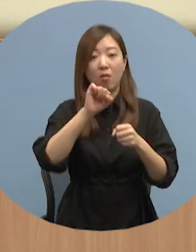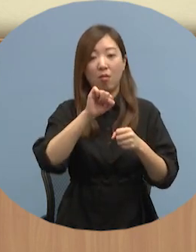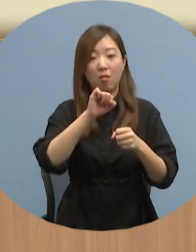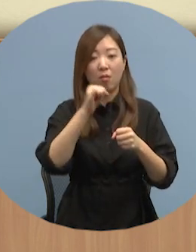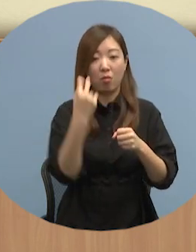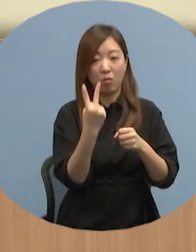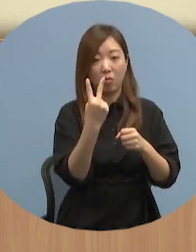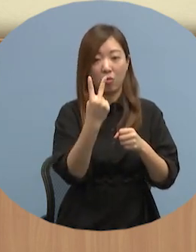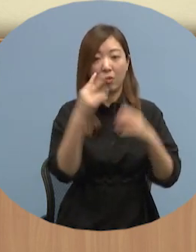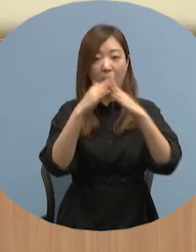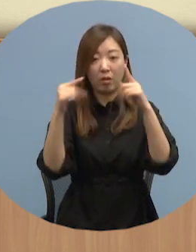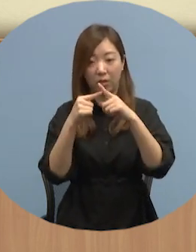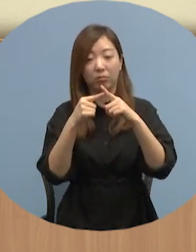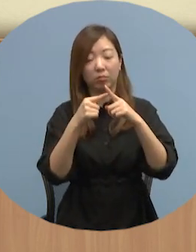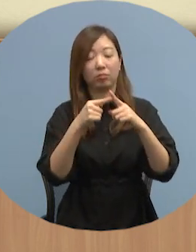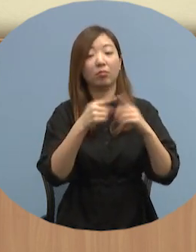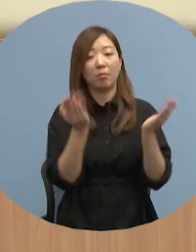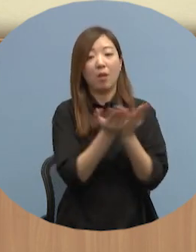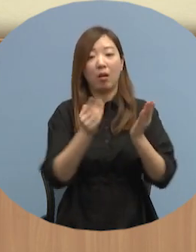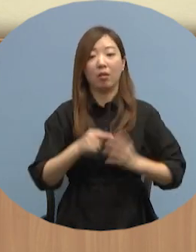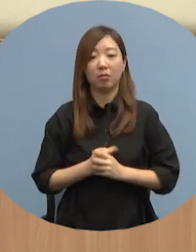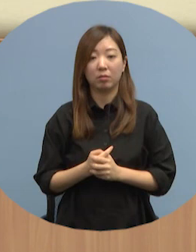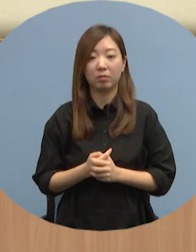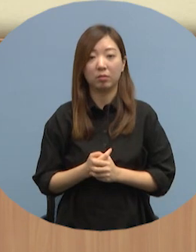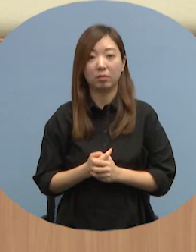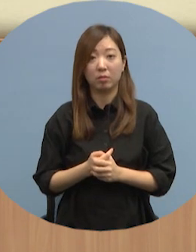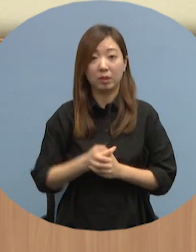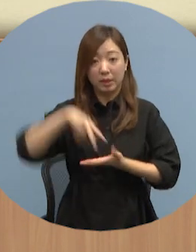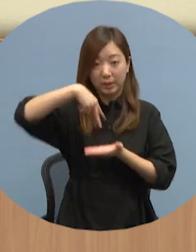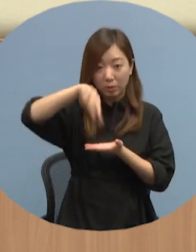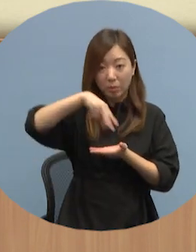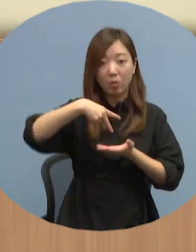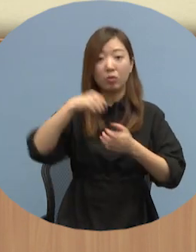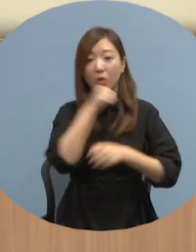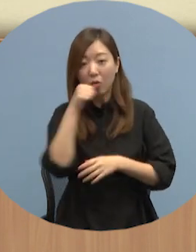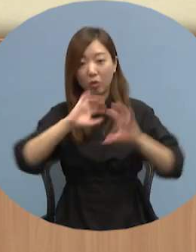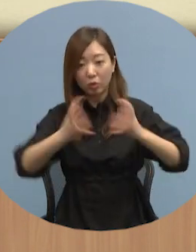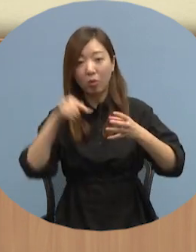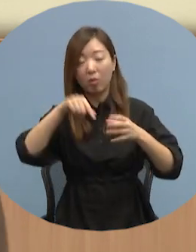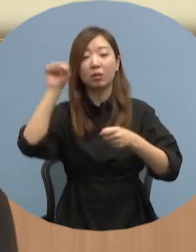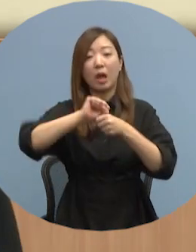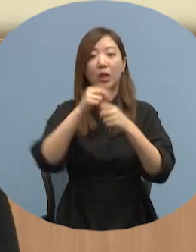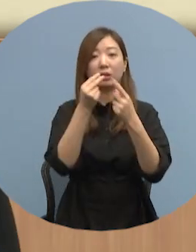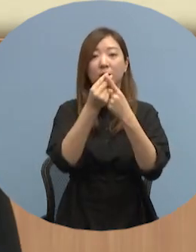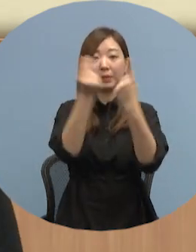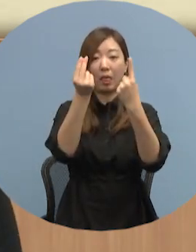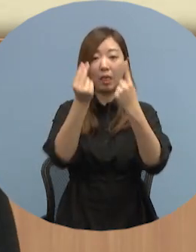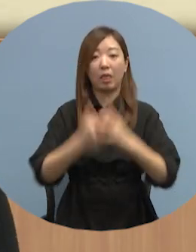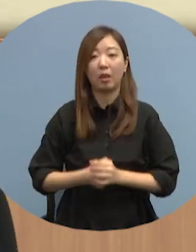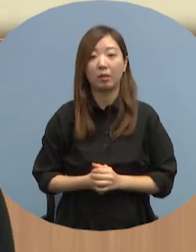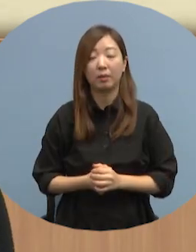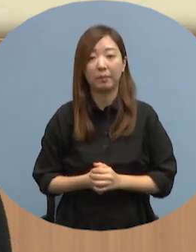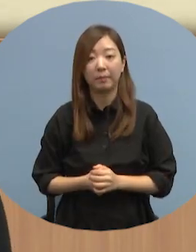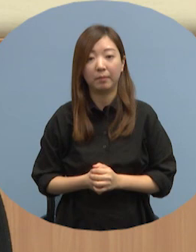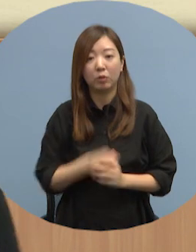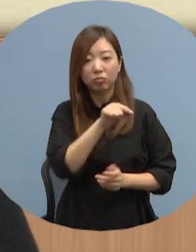位嘅屋企人啦，都係確診嘅。跳舞唱歌群組咧就多咗17宗個案啦。咁喺呢啲確診個案